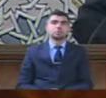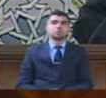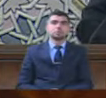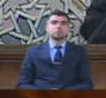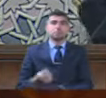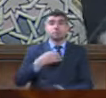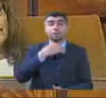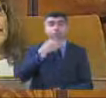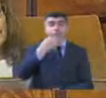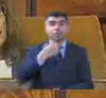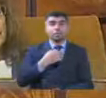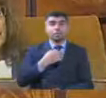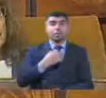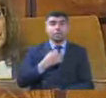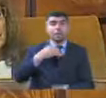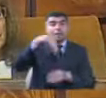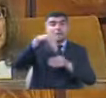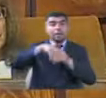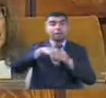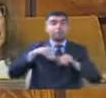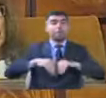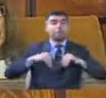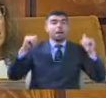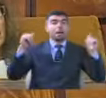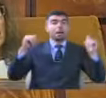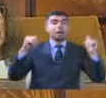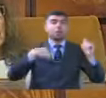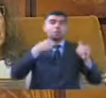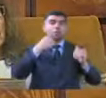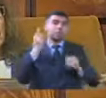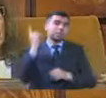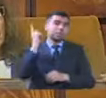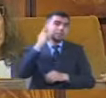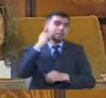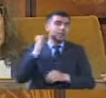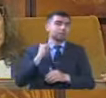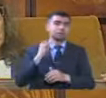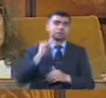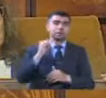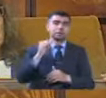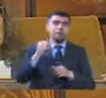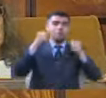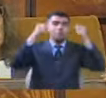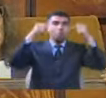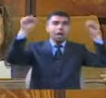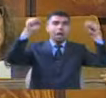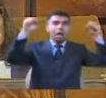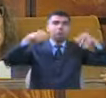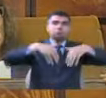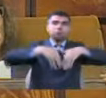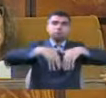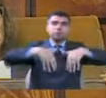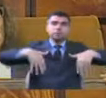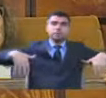ونحن داخل المؤسسه التشريعيه لازلنا نسمع في اذاننا صدى الأصوات المحتجة من